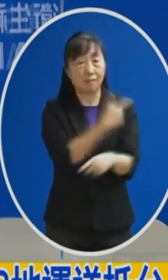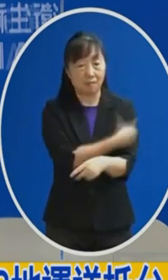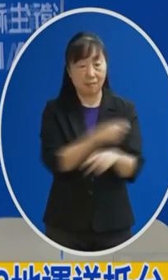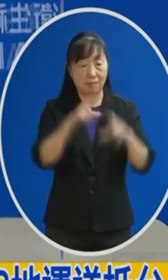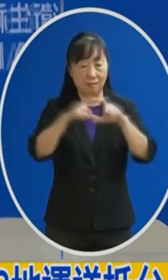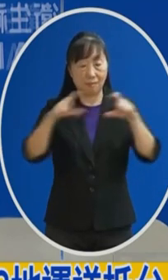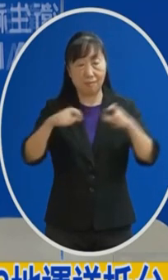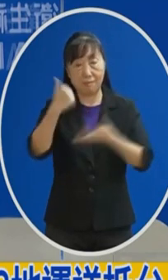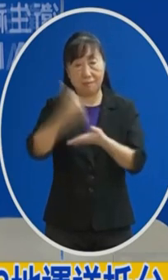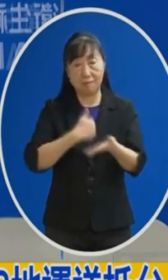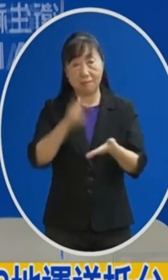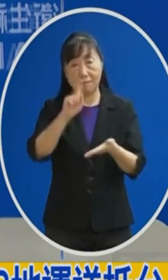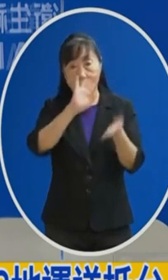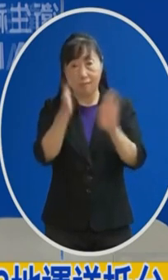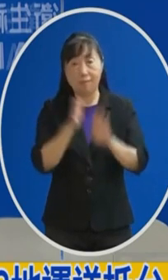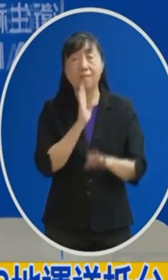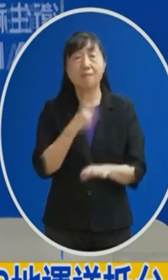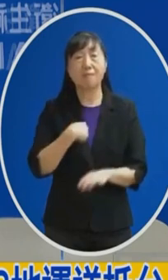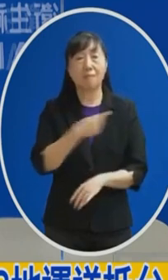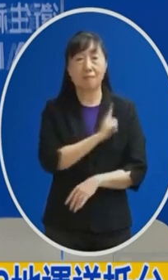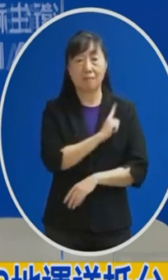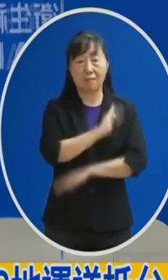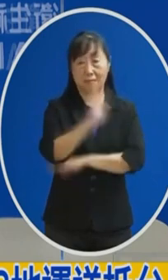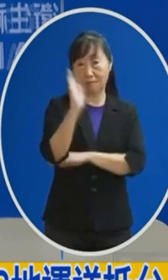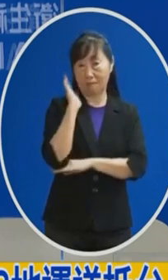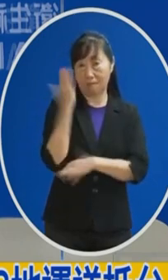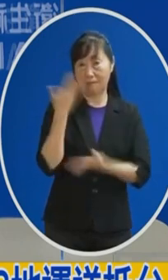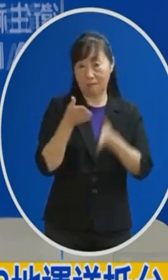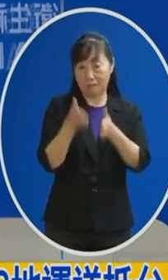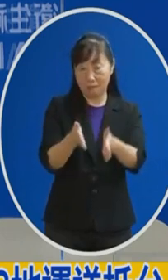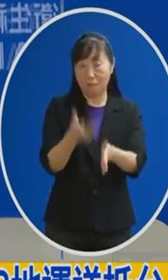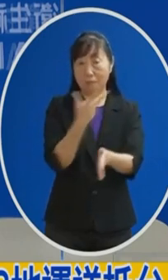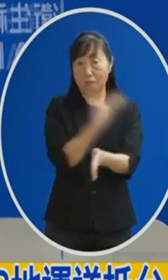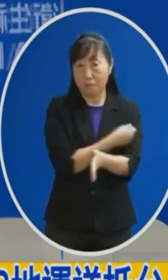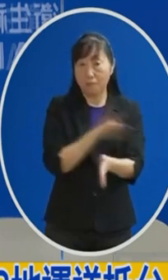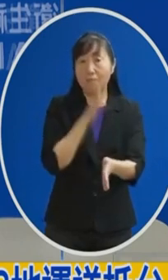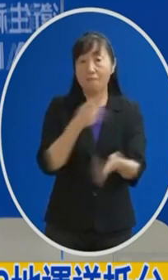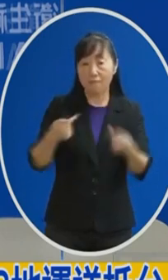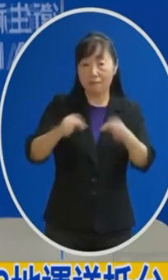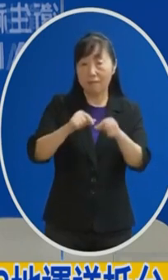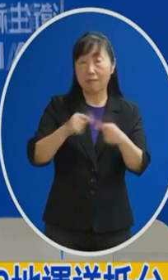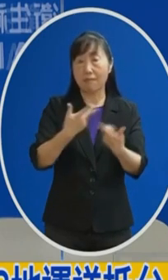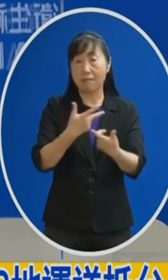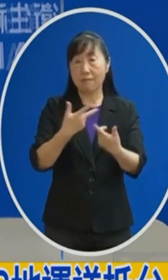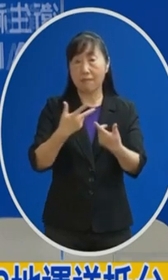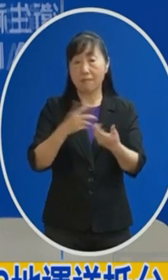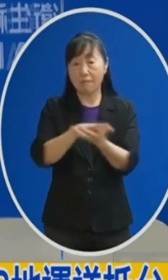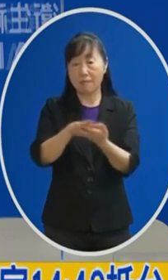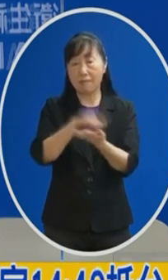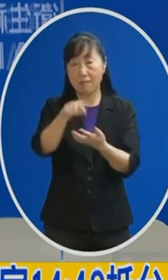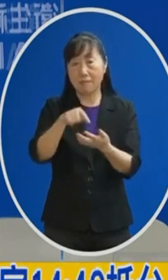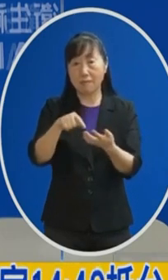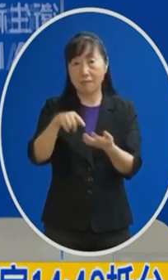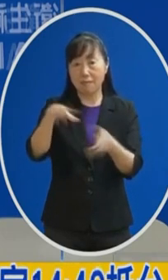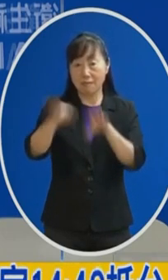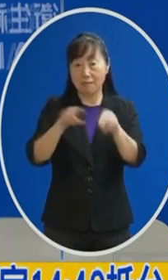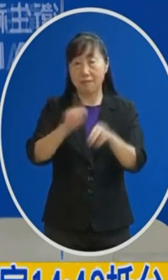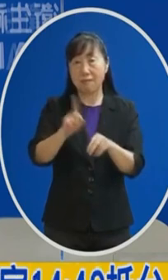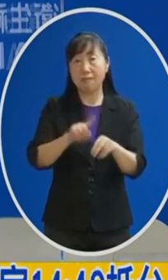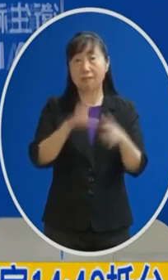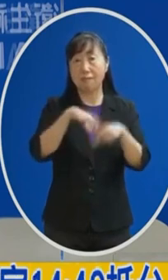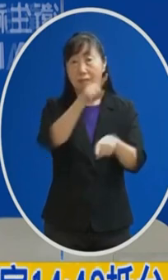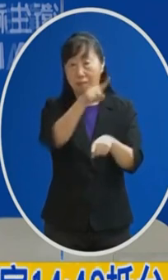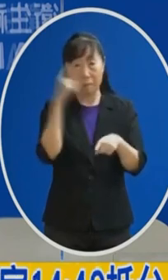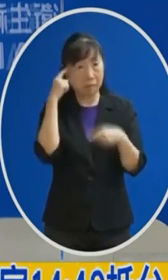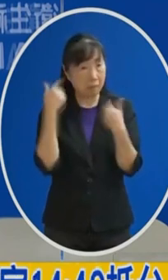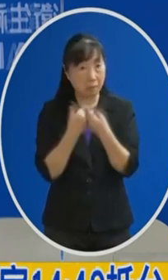国内部有一些自己对于这些疫苗混打的一些小的研究结果，所以他并没有反对有一些国家可能有在